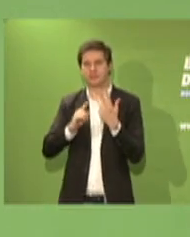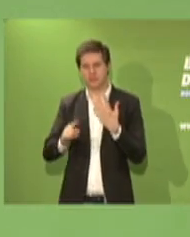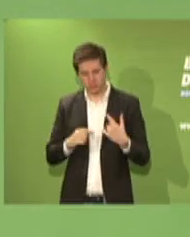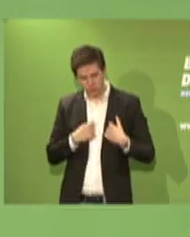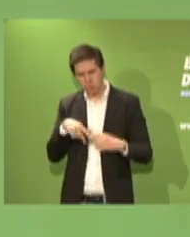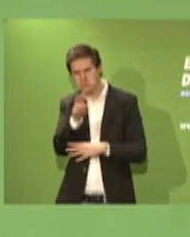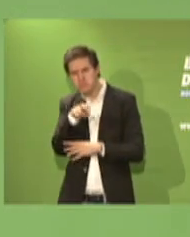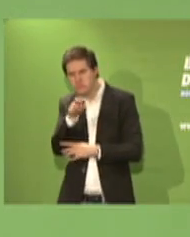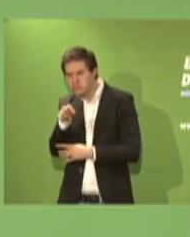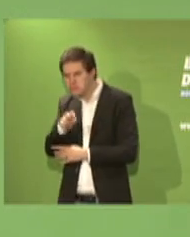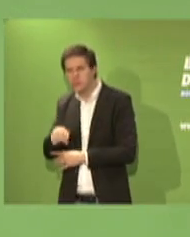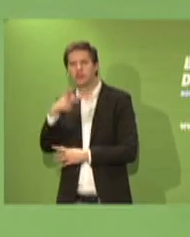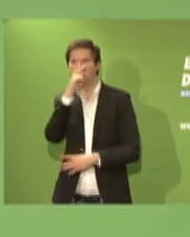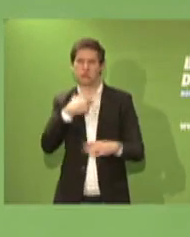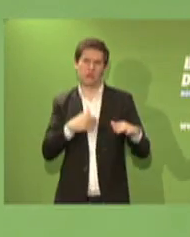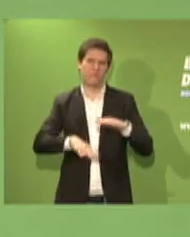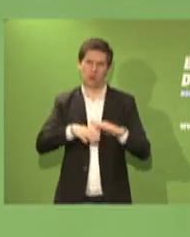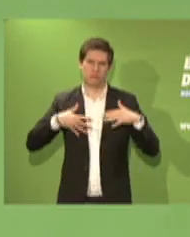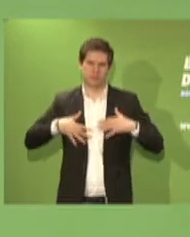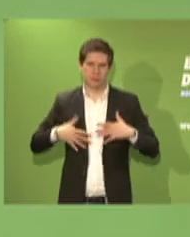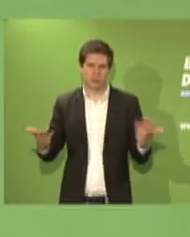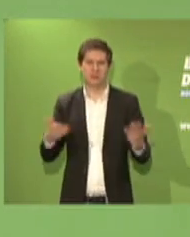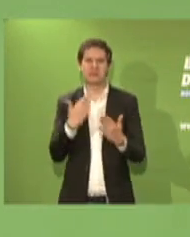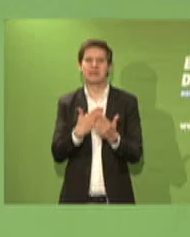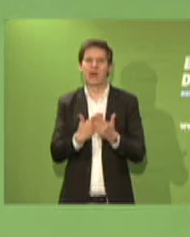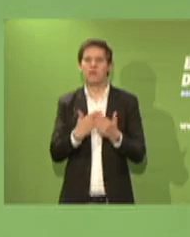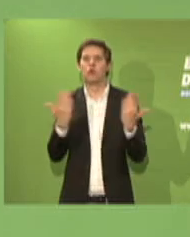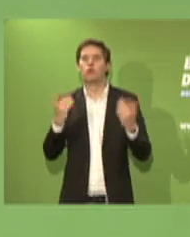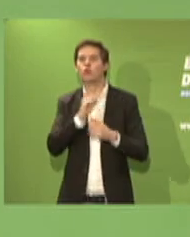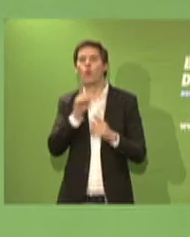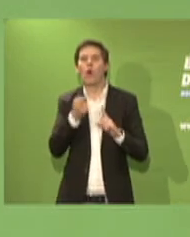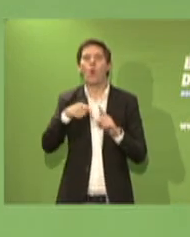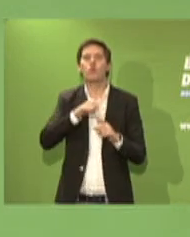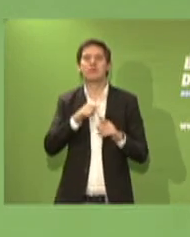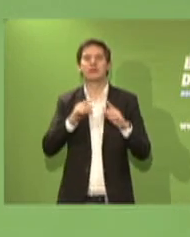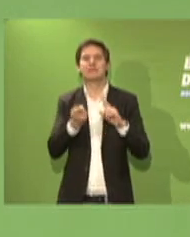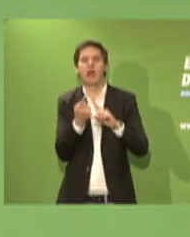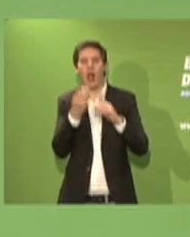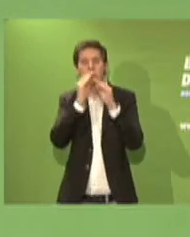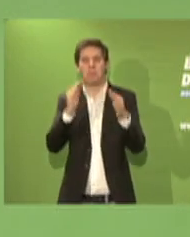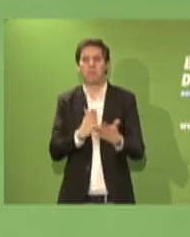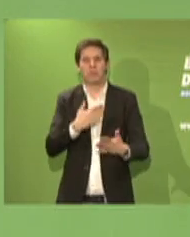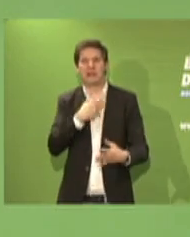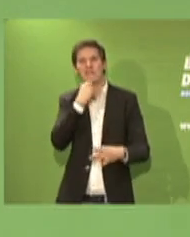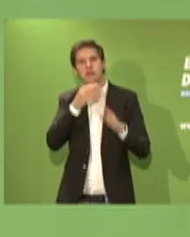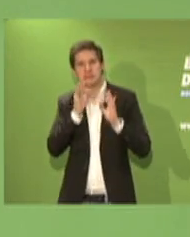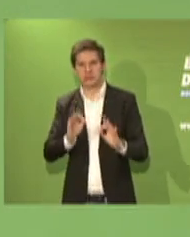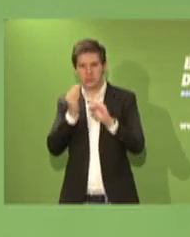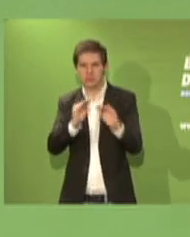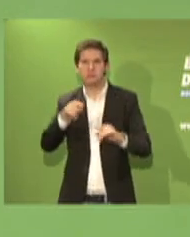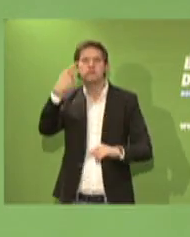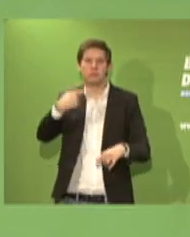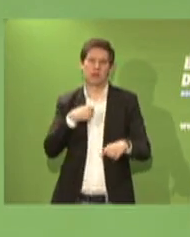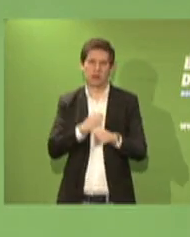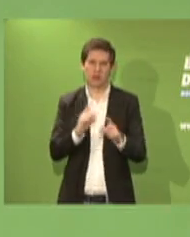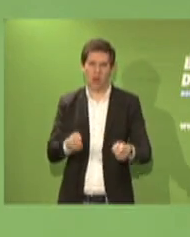richtigen Überblick geschafft, sodass ich auch nicht nur geronnene Zahlen vortragen kann. Ich möchte in die einzelnen Punkte gehen. Das wären in der